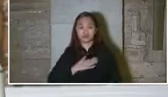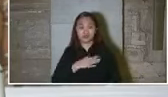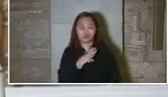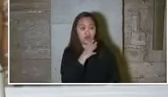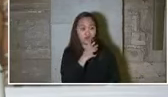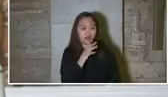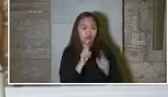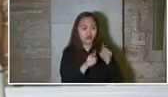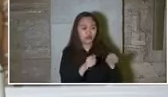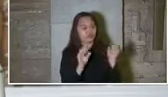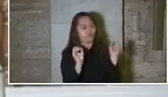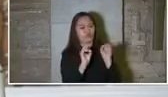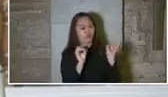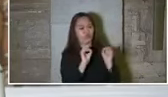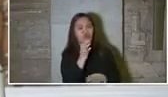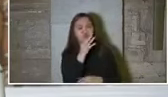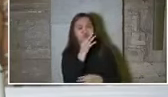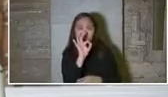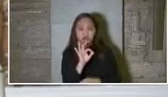"Wala naman akong paborito sa inyo.